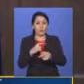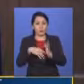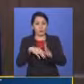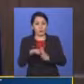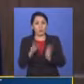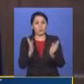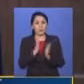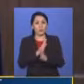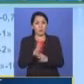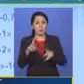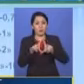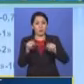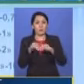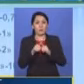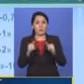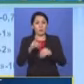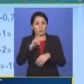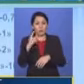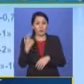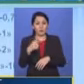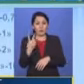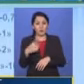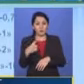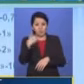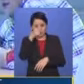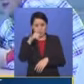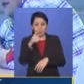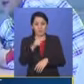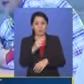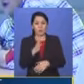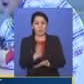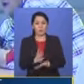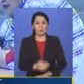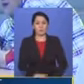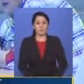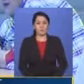улучшению экологической обстановки и развитию зеленой экономики на 2021 год.